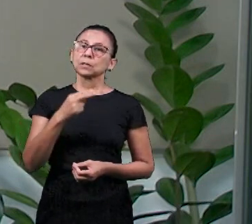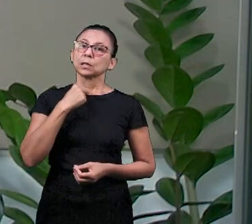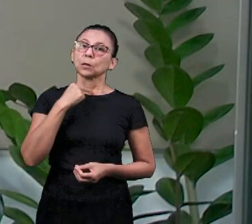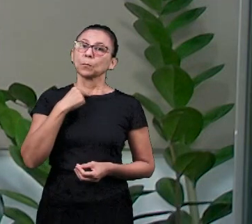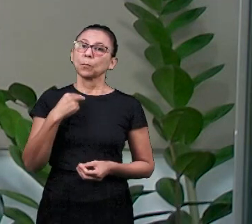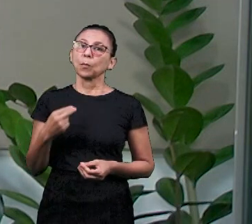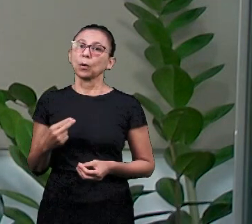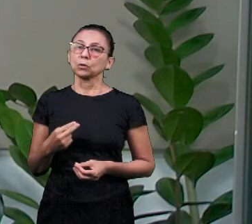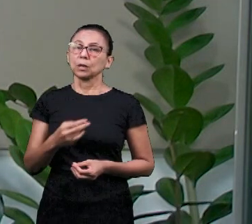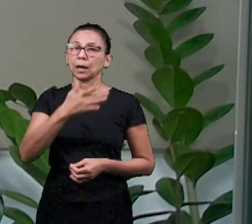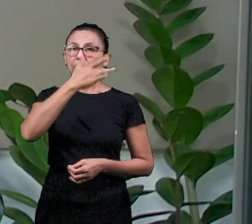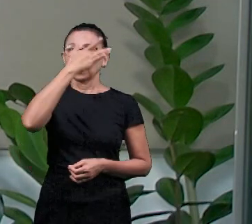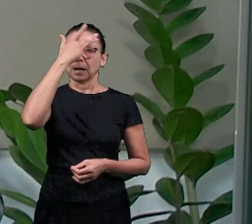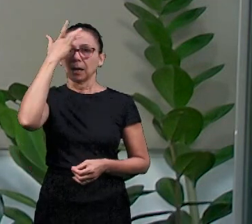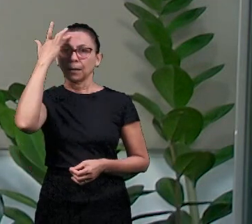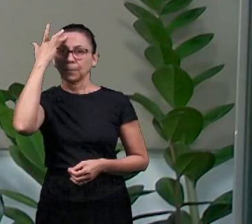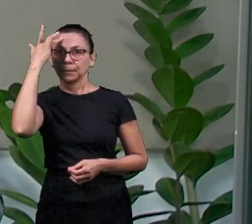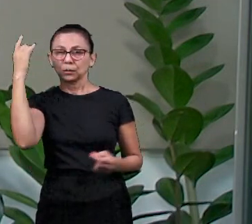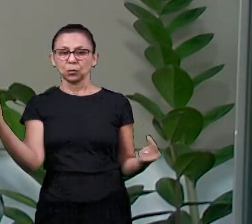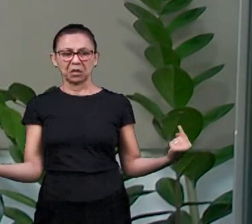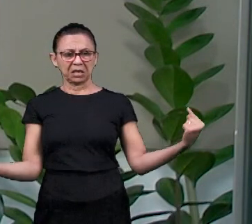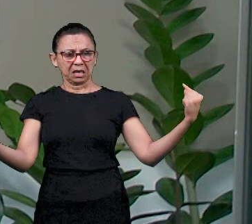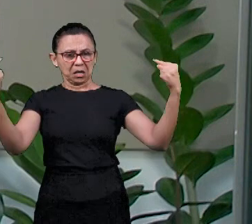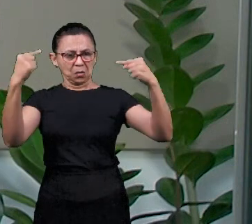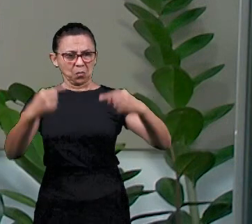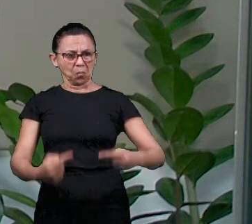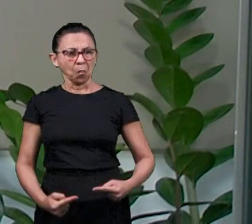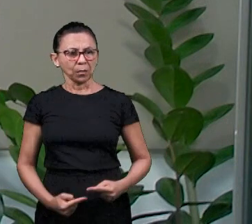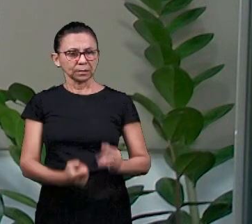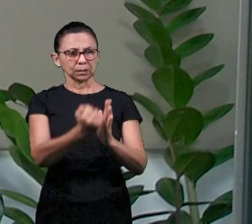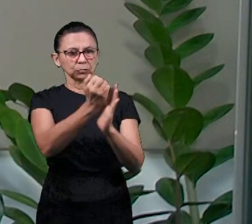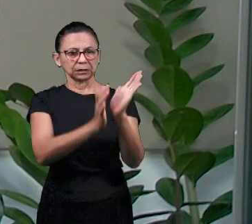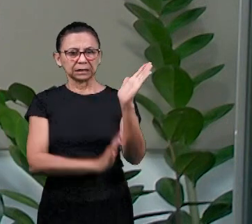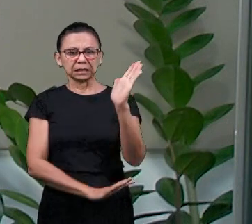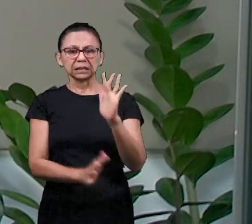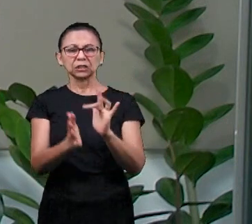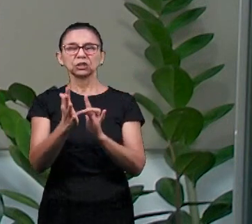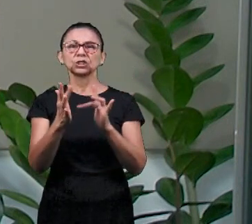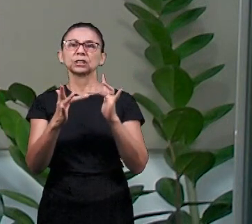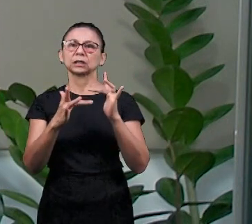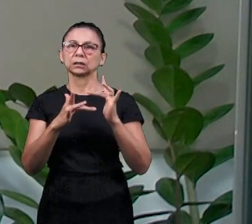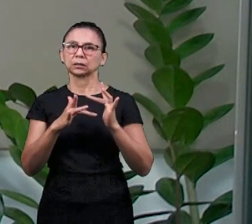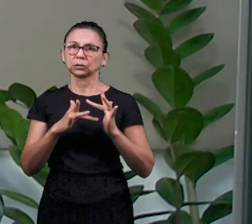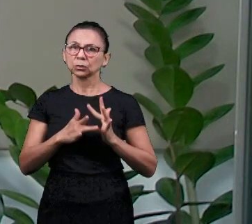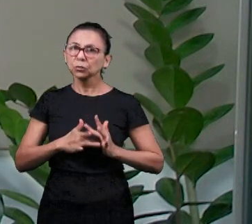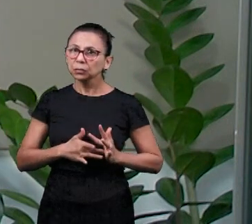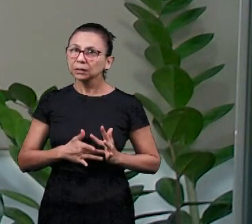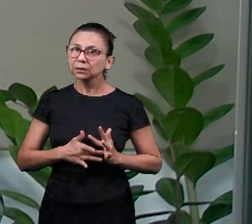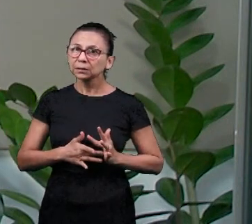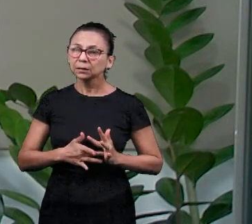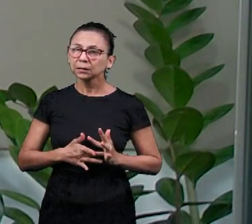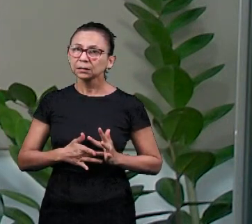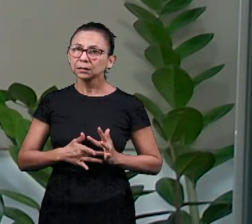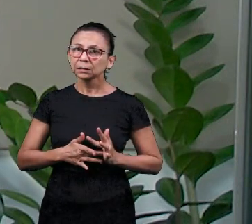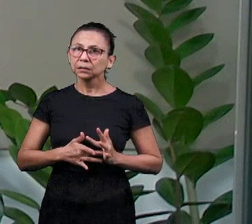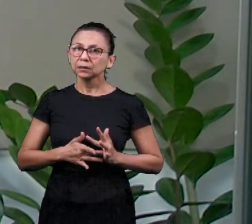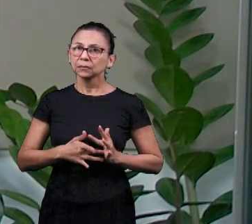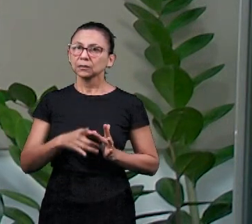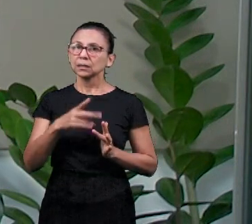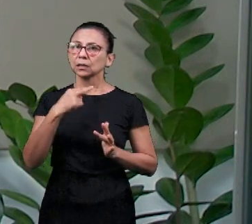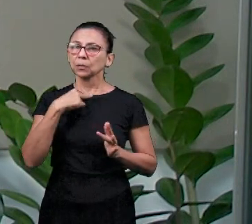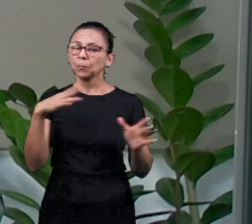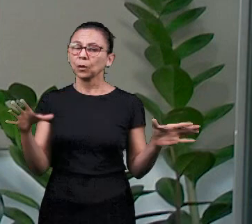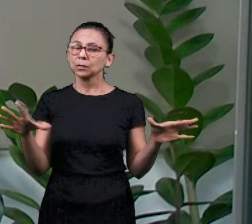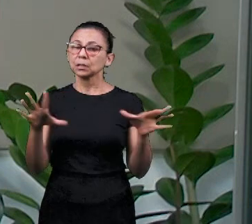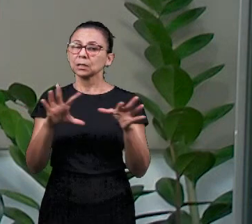Ah non, nous ne sommes pas contre, nous ne sommes pas contre. Mais oui, ils sont. Vous allez voir, au fond, tout change parce que l'homme